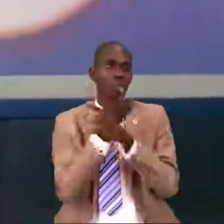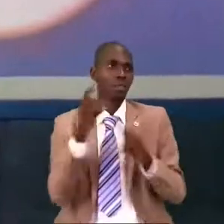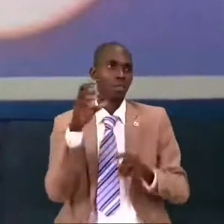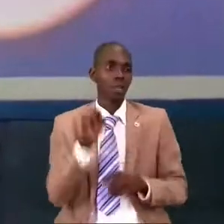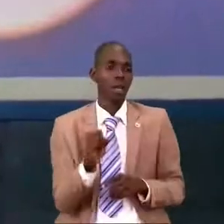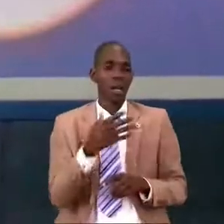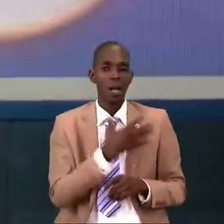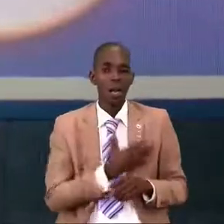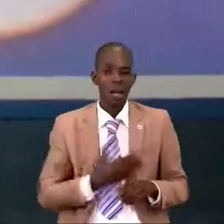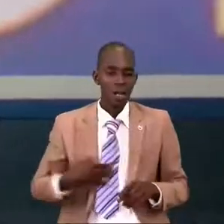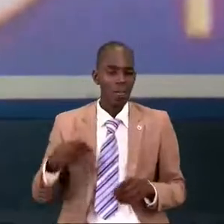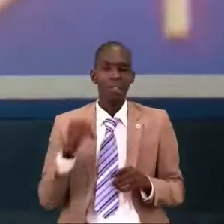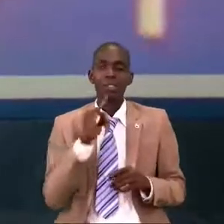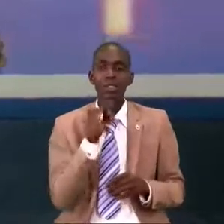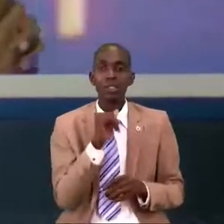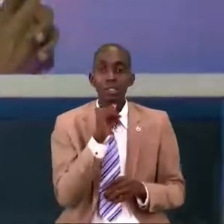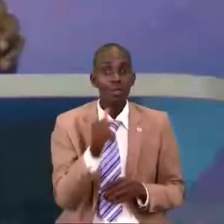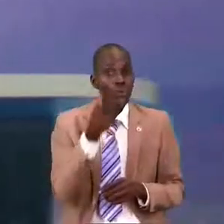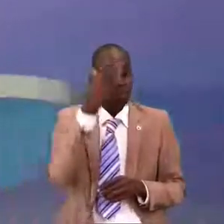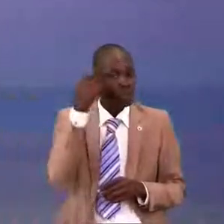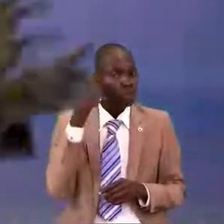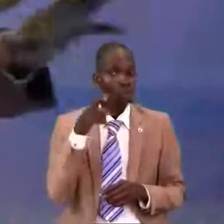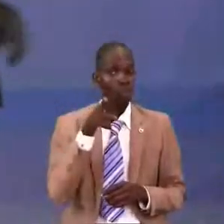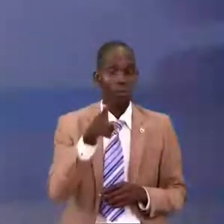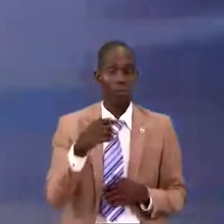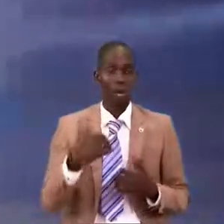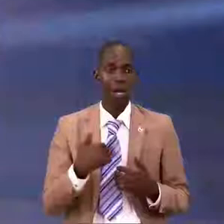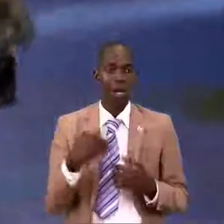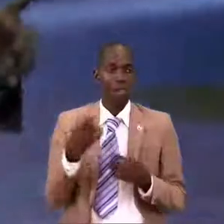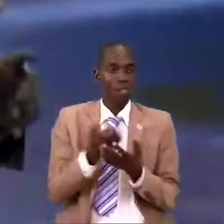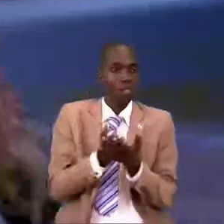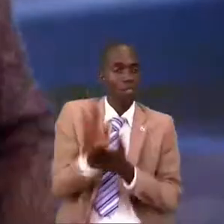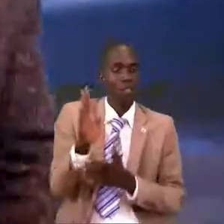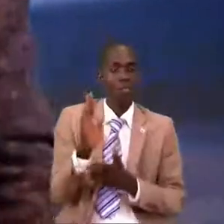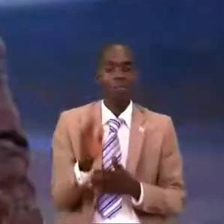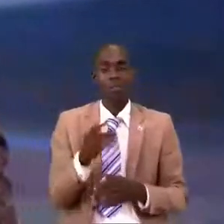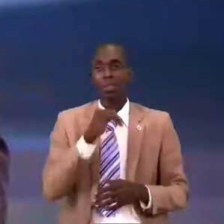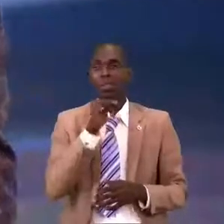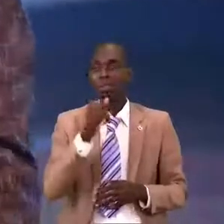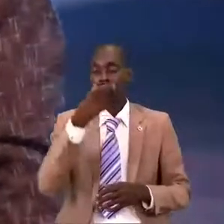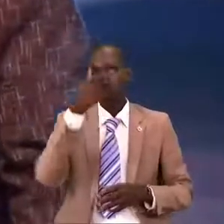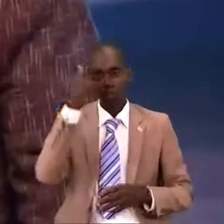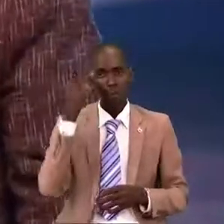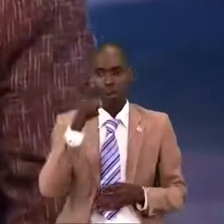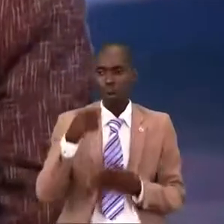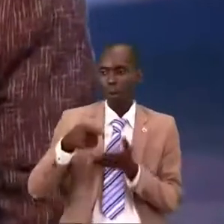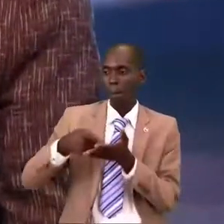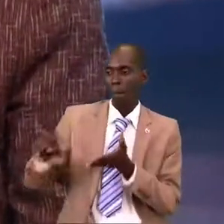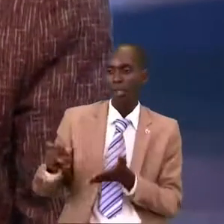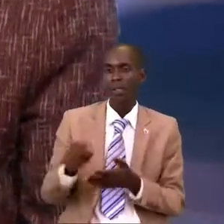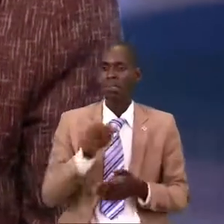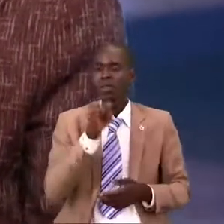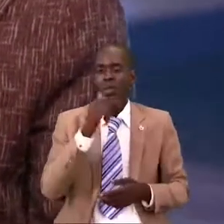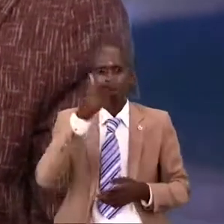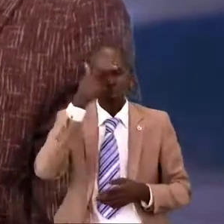pas à cause de ce que tu as payé, mais à cause de ce qu'il a fait. Voilà pourquoi il guérit.